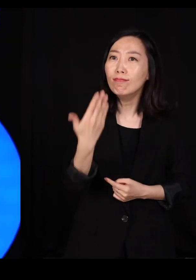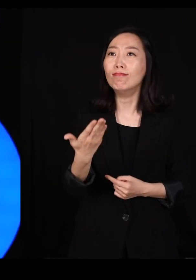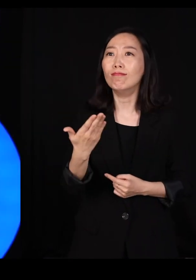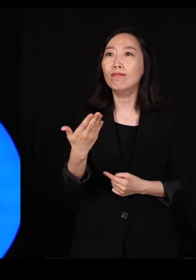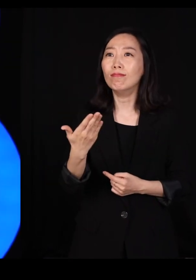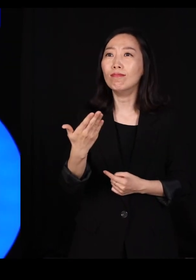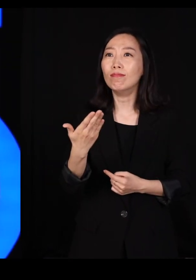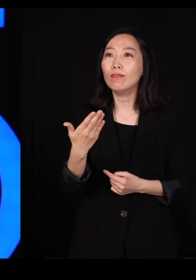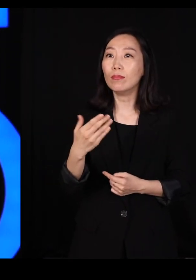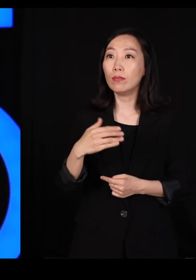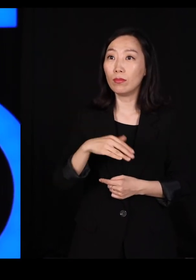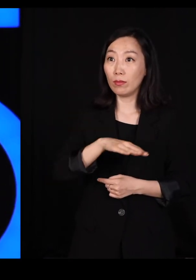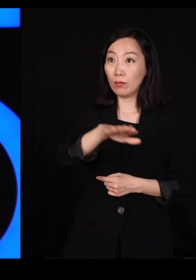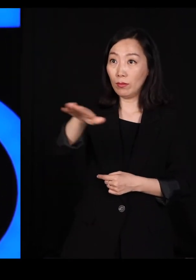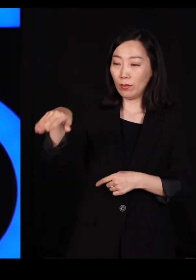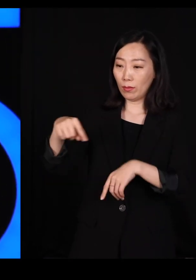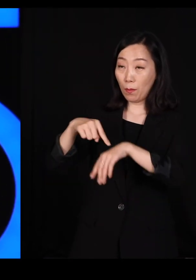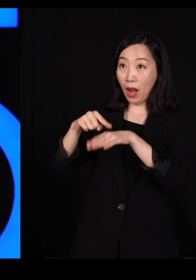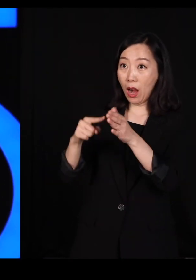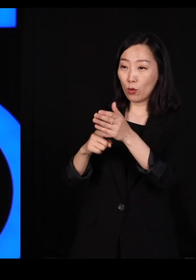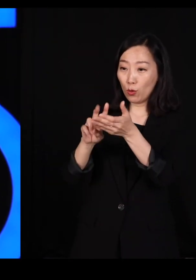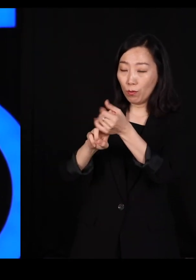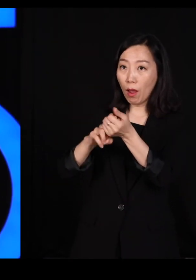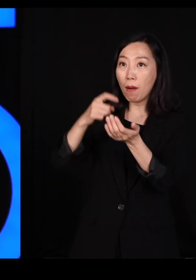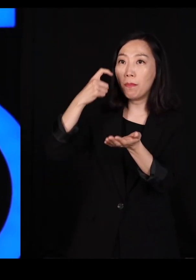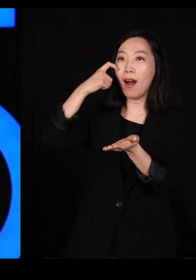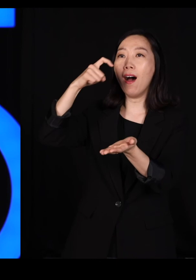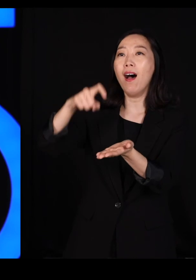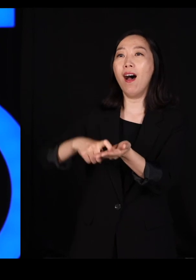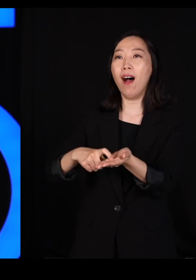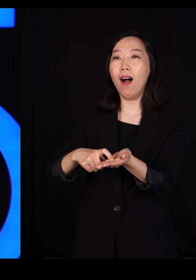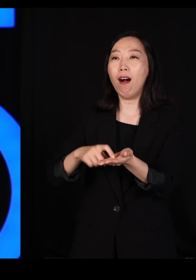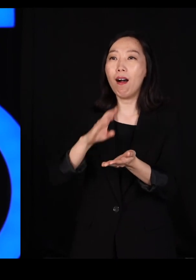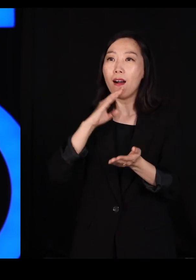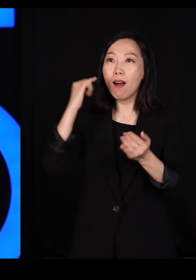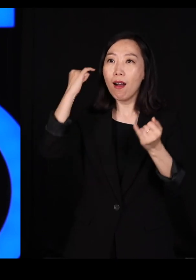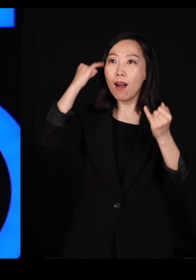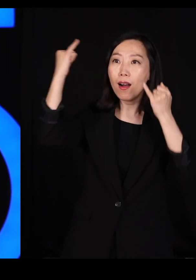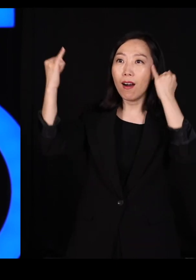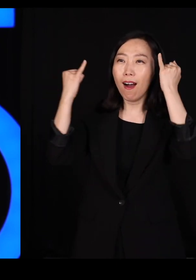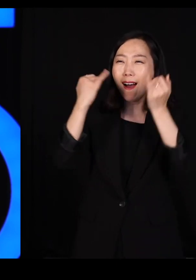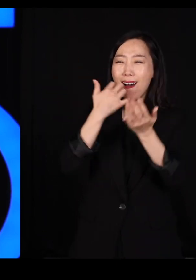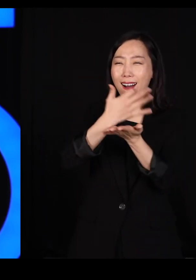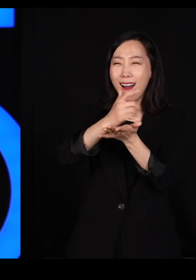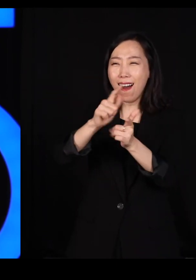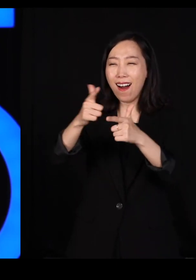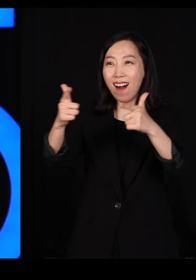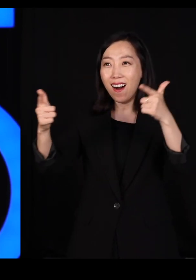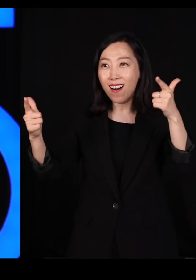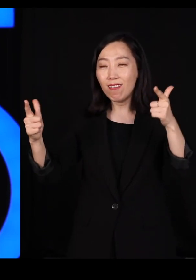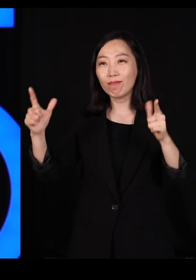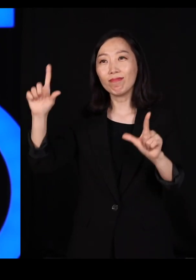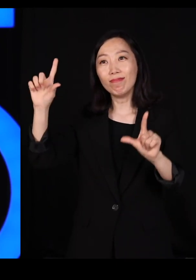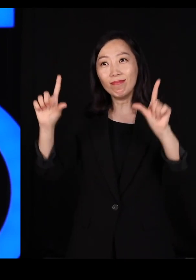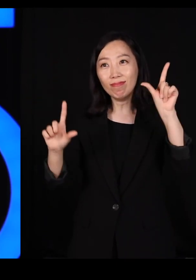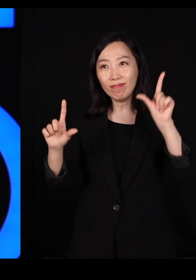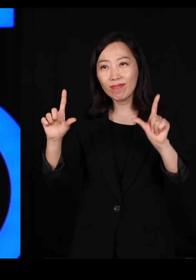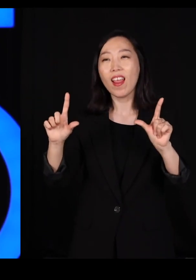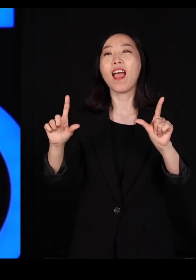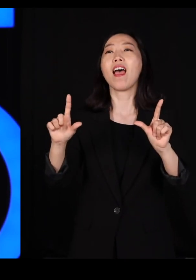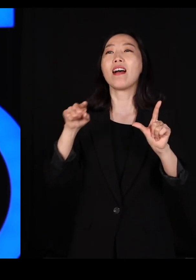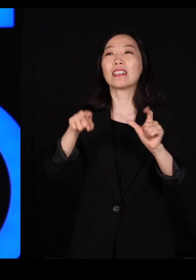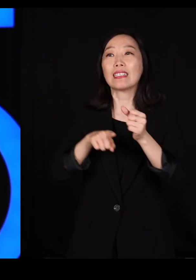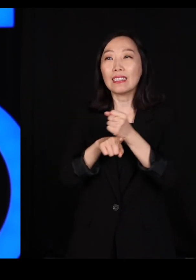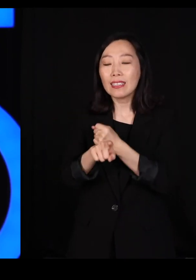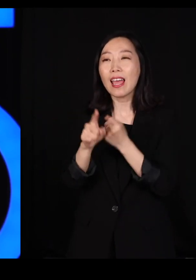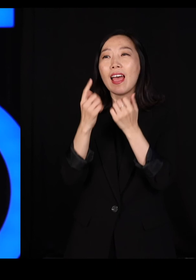거기서 우리의 몰랐던 잠재력이 자라납니다. 거기서 창의성, 다양성이 꽃피울 수 있고요. 그런